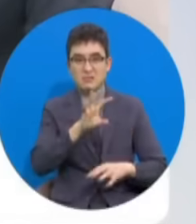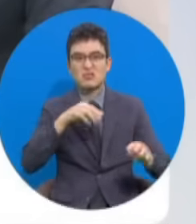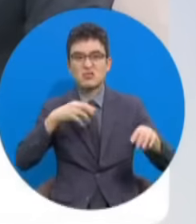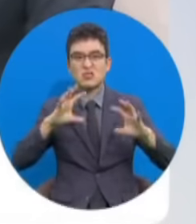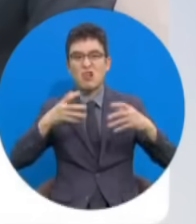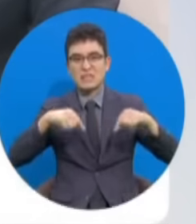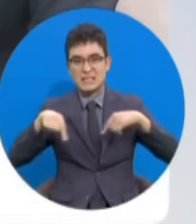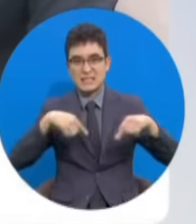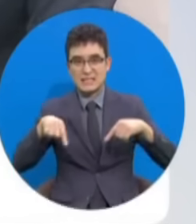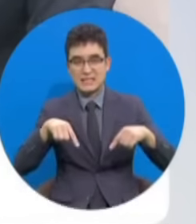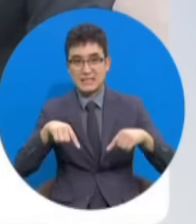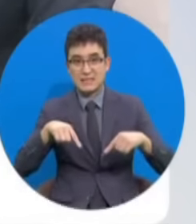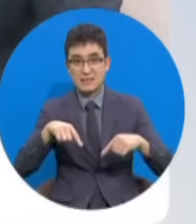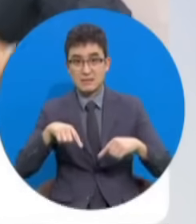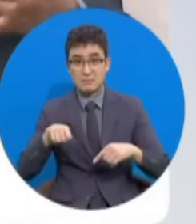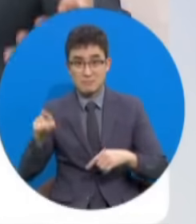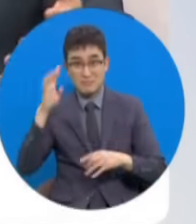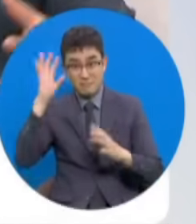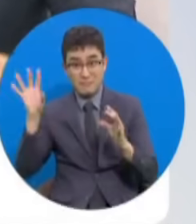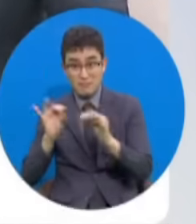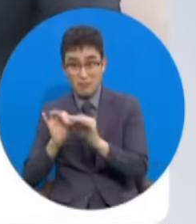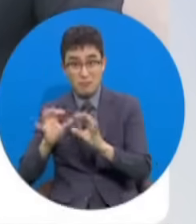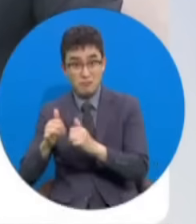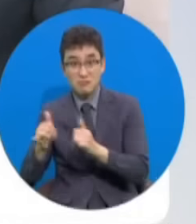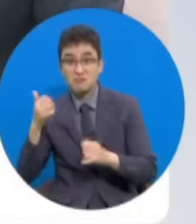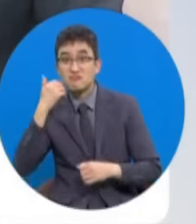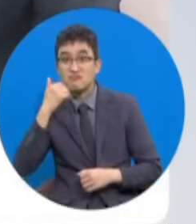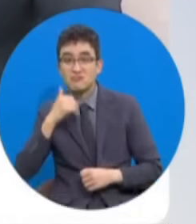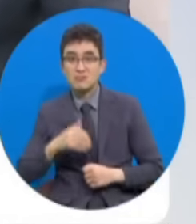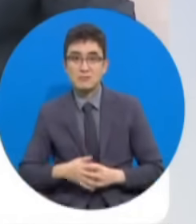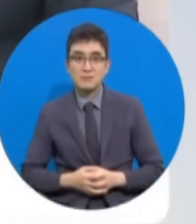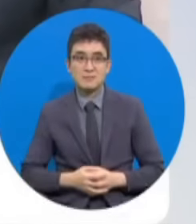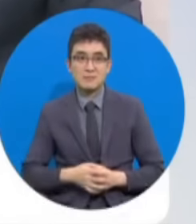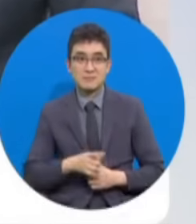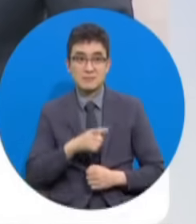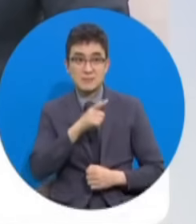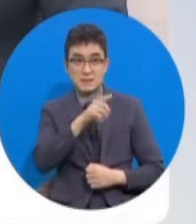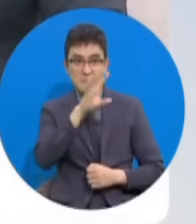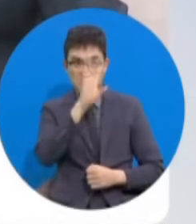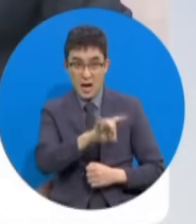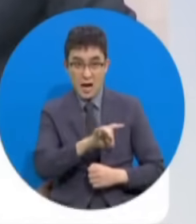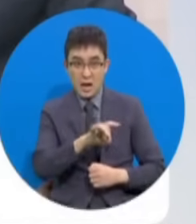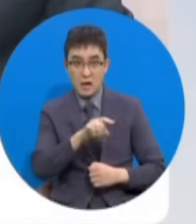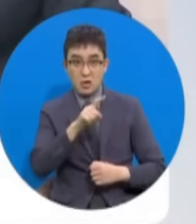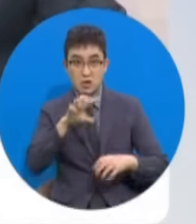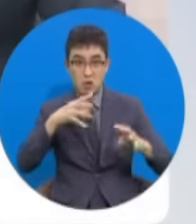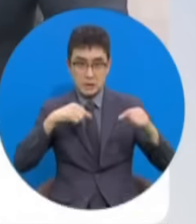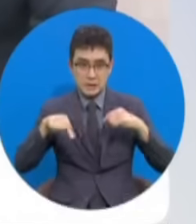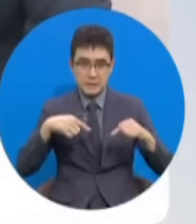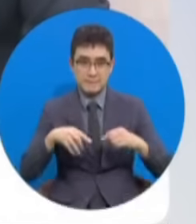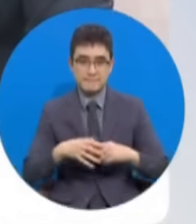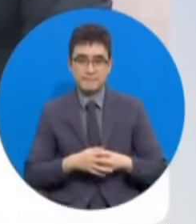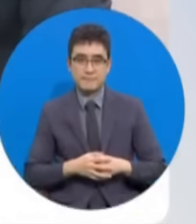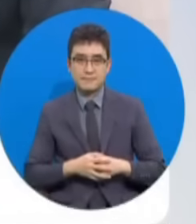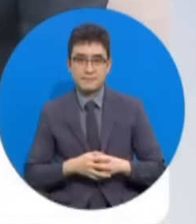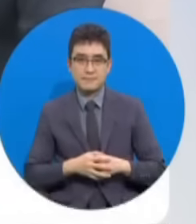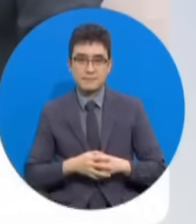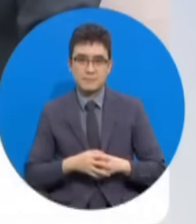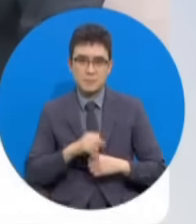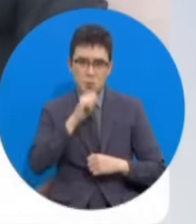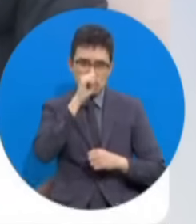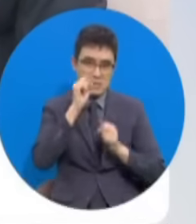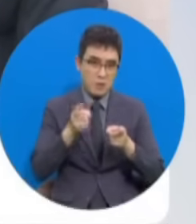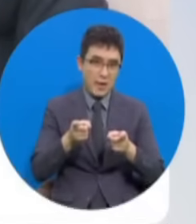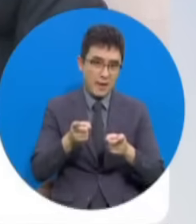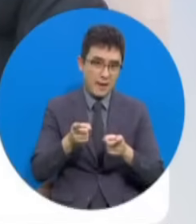있는 부분일까요? 저분들이 얘기하는 이재명다운 정치는 타이밍을 알고 자기를 던지는 희생적인 정치라고